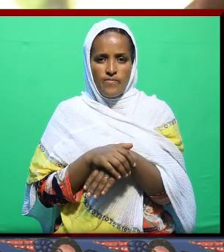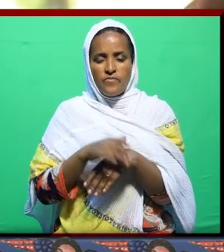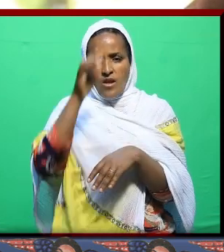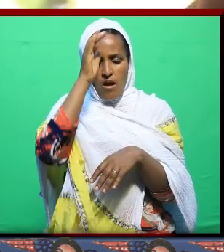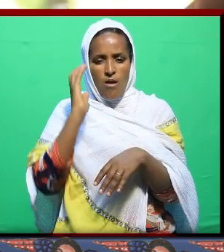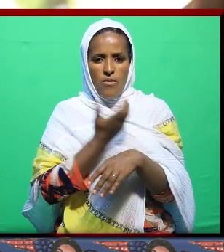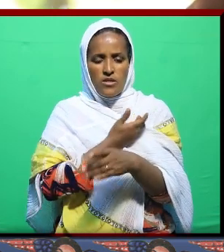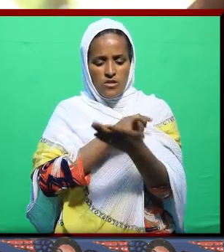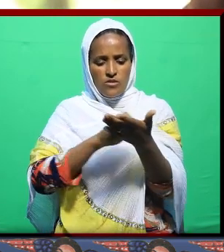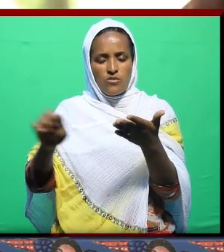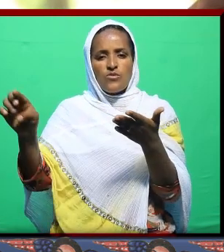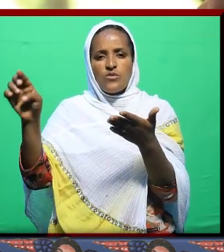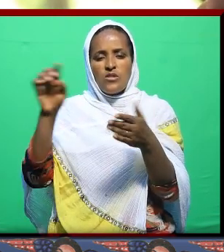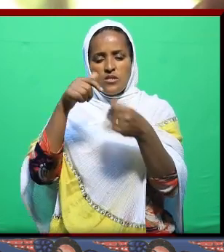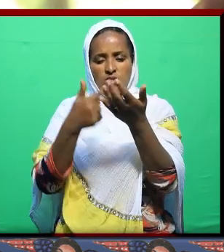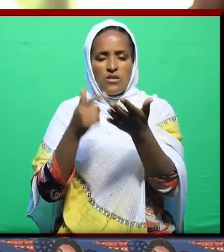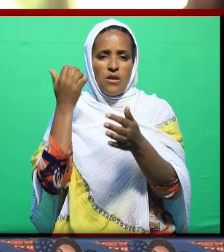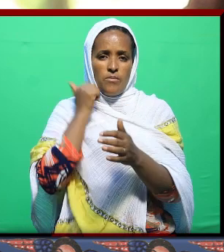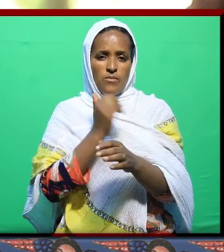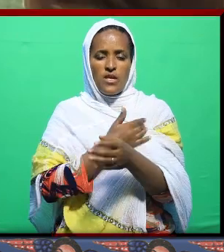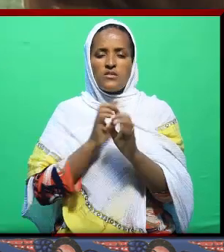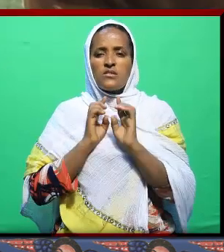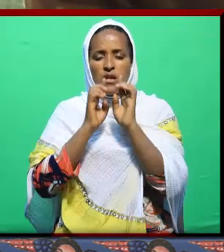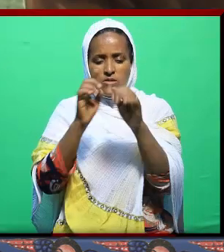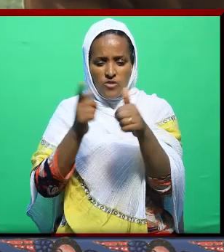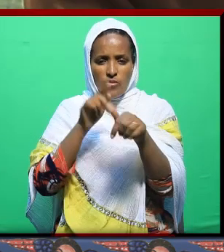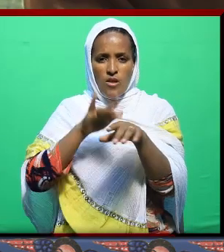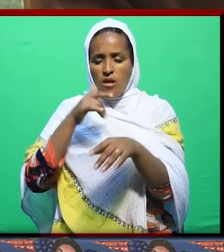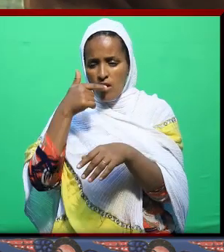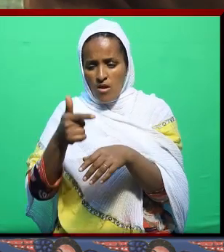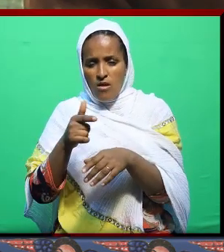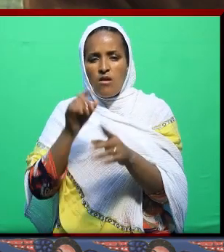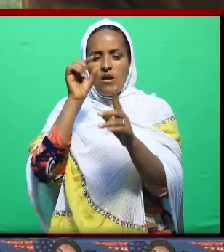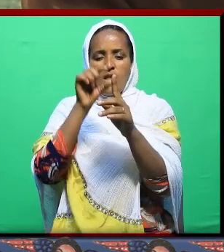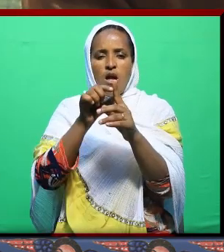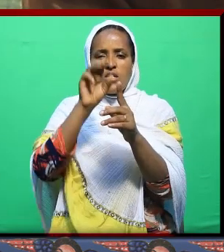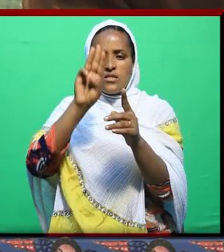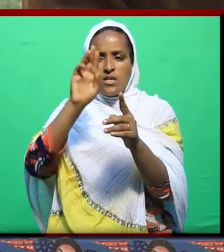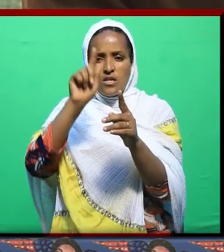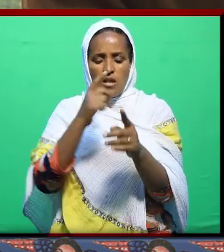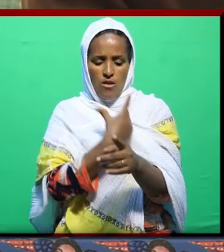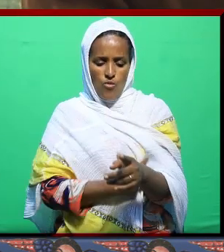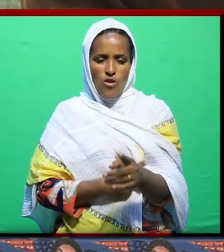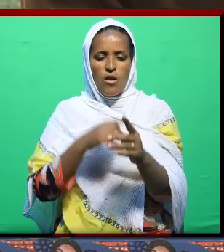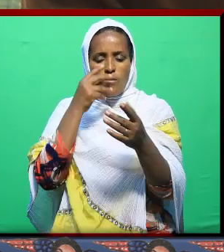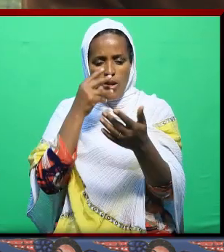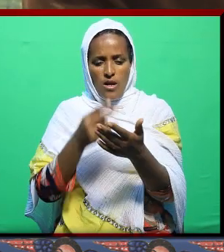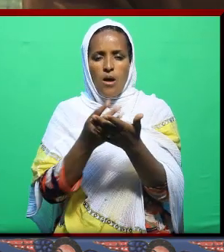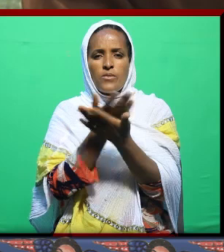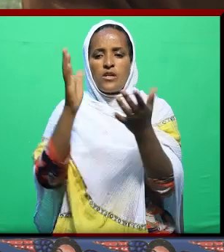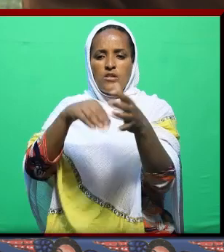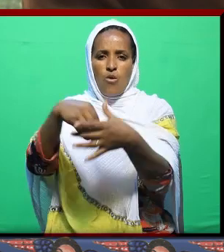ልባም አባታችን ቅዱስ አባ ሕርያቆስ ስለመቤታችን ቅዳሴ መጀመሪያ ላይ ሲነሳ ጎሳ ልቤ ቃለ ሰና ያለው ነው ልቦና